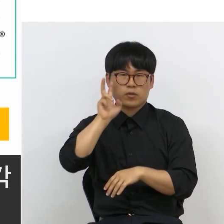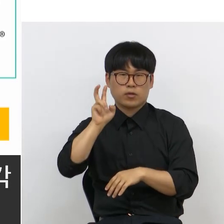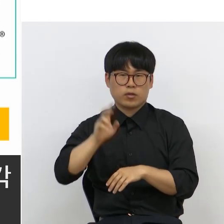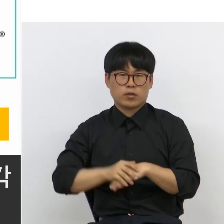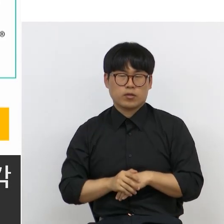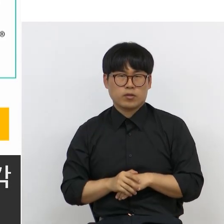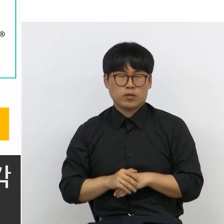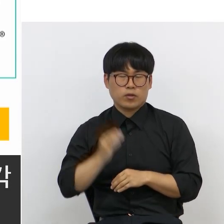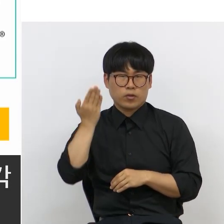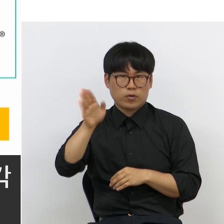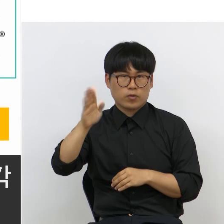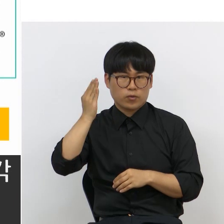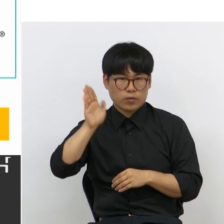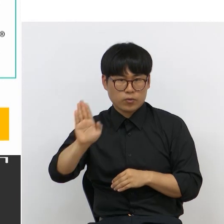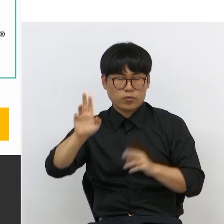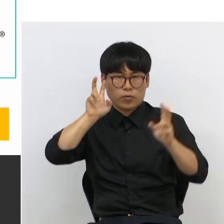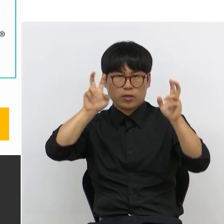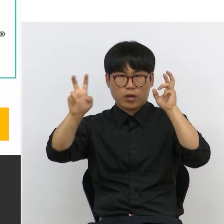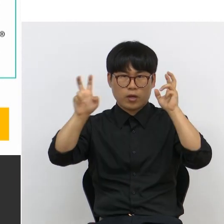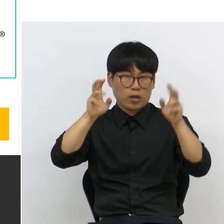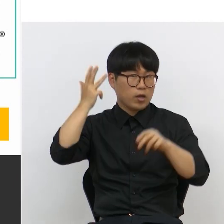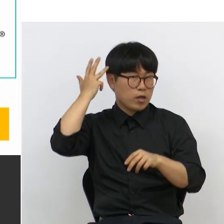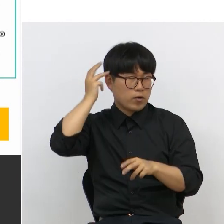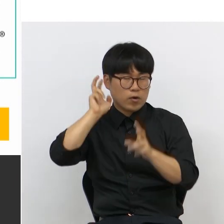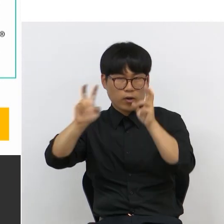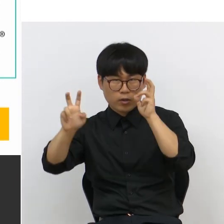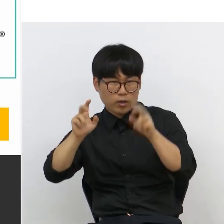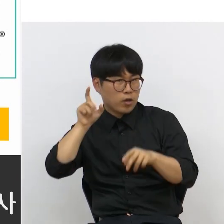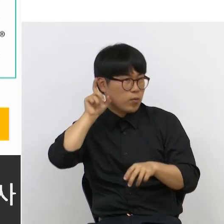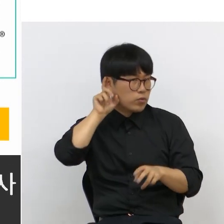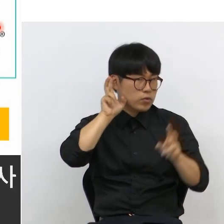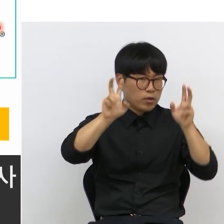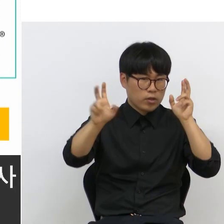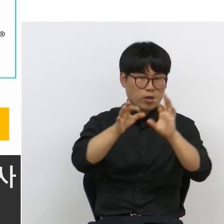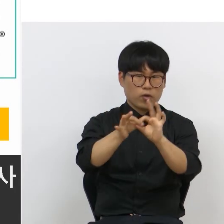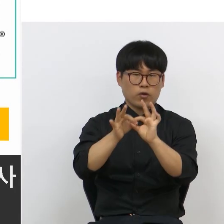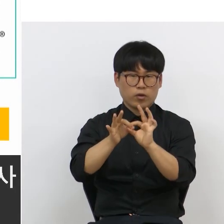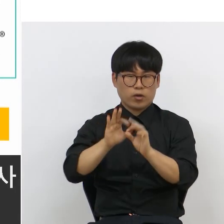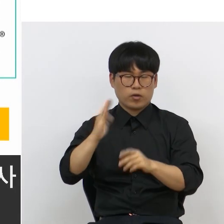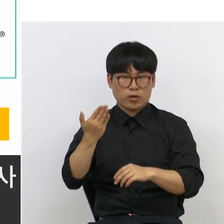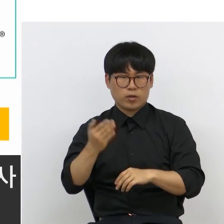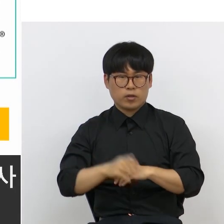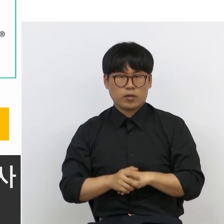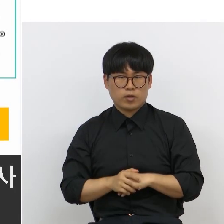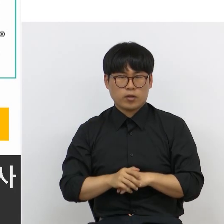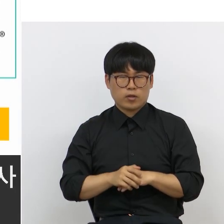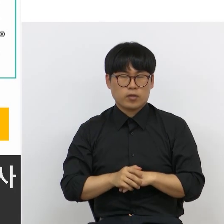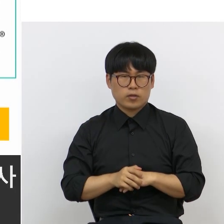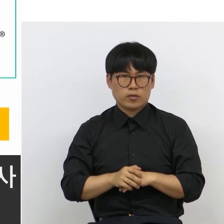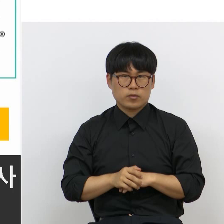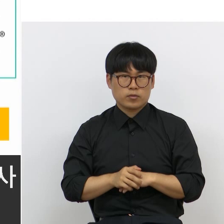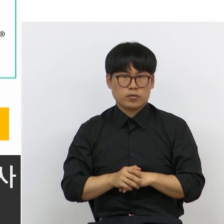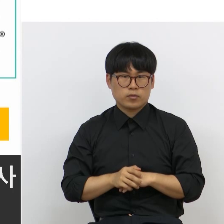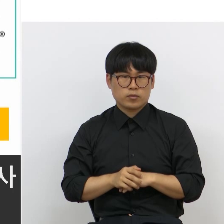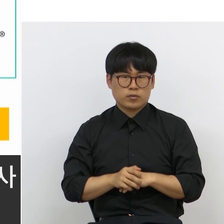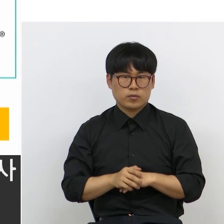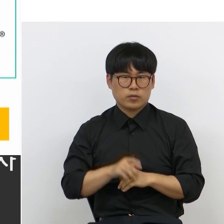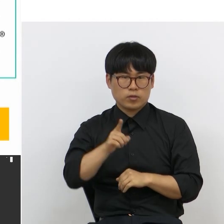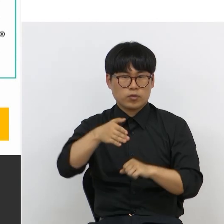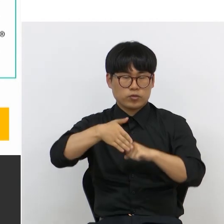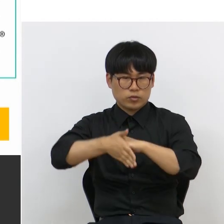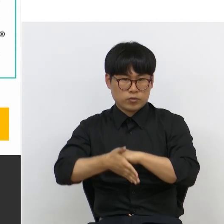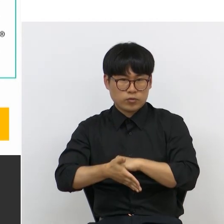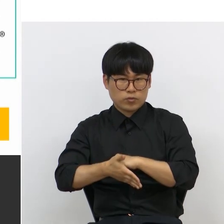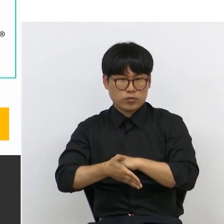두드러진 특징이 인공화호 회사하고 보청기 회사가 서로 결혼을 하고 있습니다. 동반 관계를 가지고 있는데 파트너십을 가지고 있어서 여기 있던 식으로